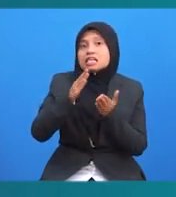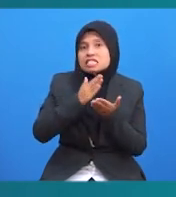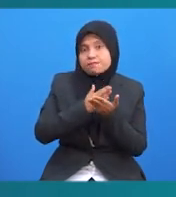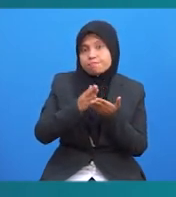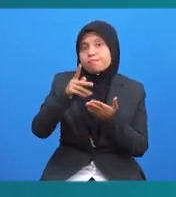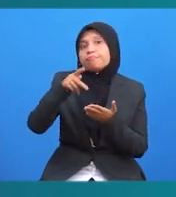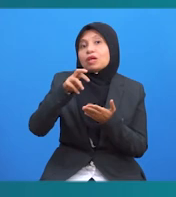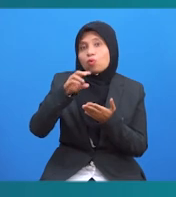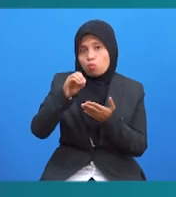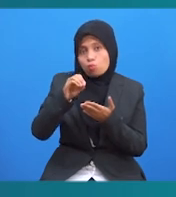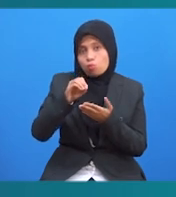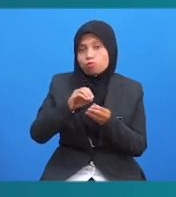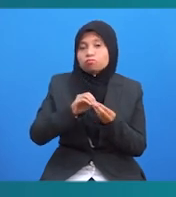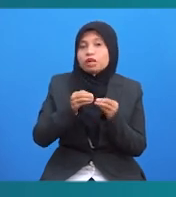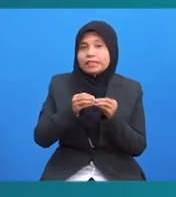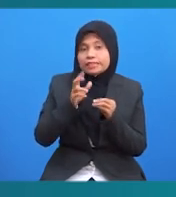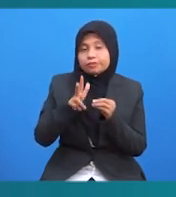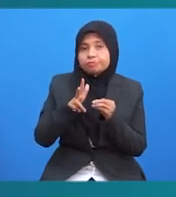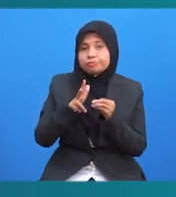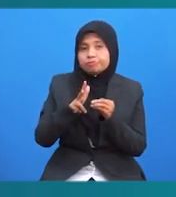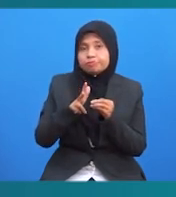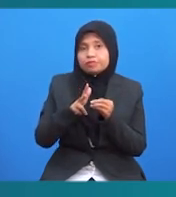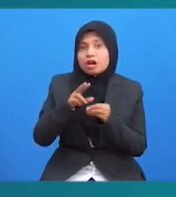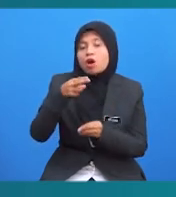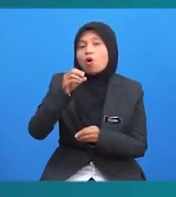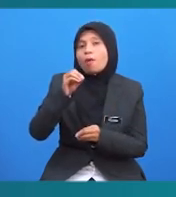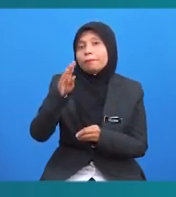semi-profesional. Dan yang ketiga adalah hobbies.